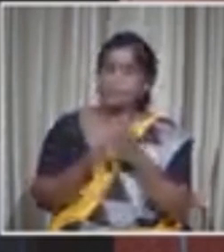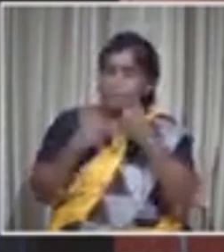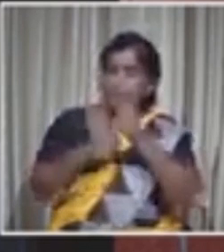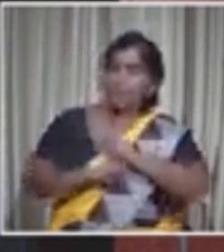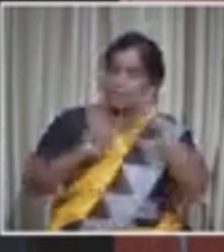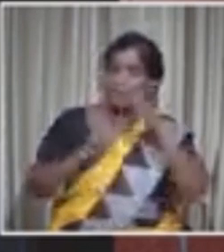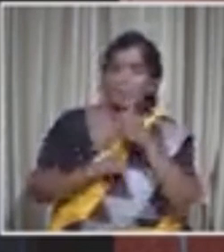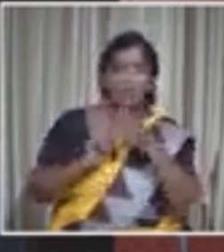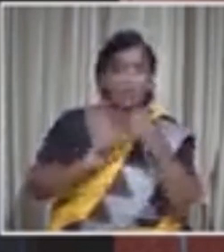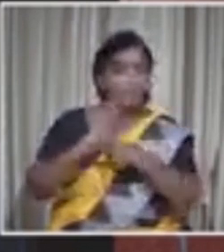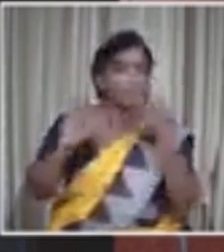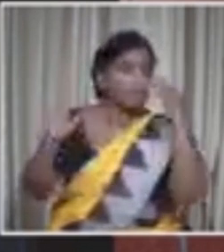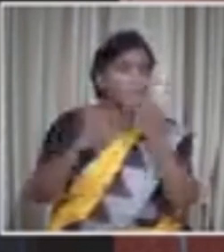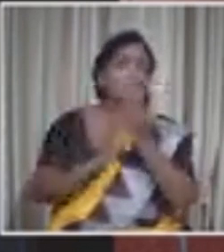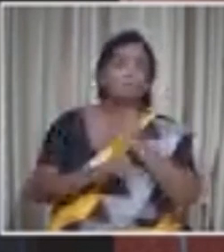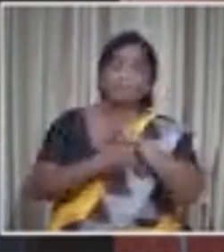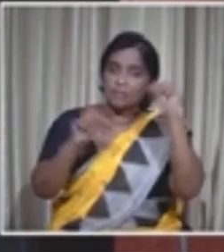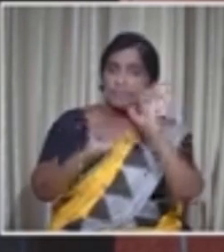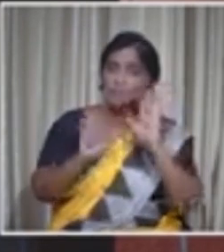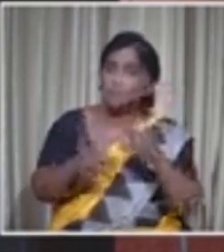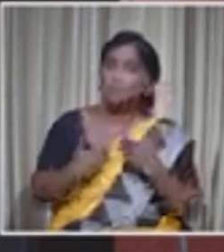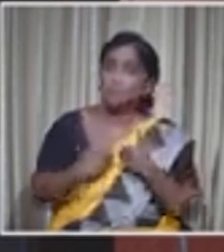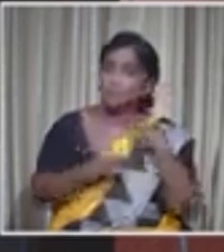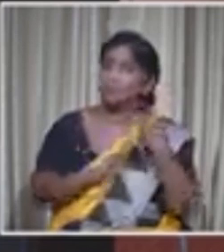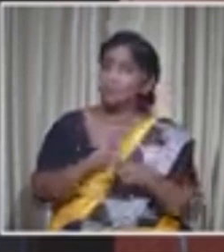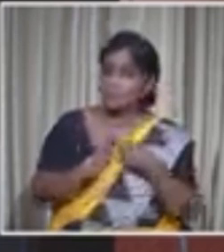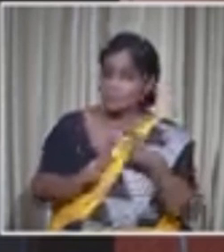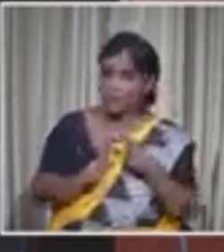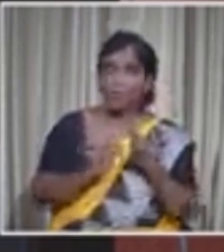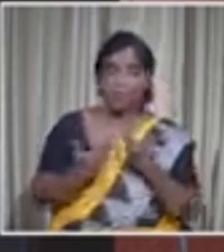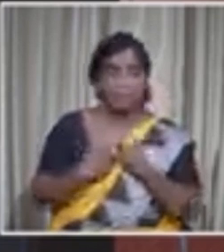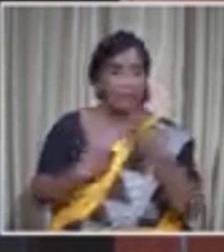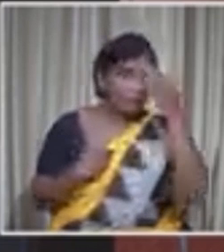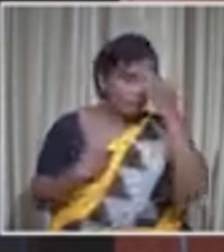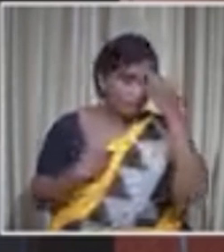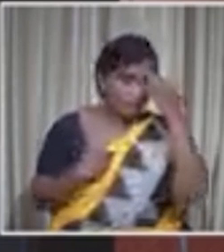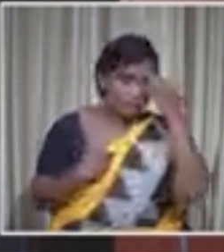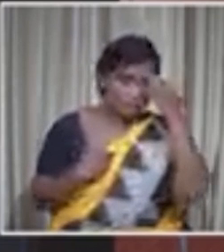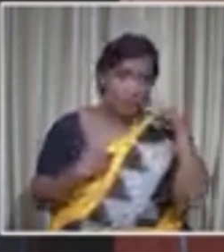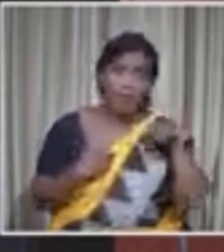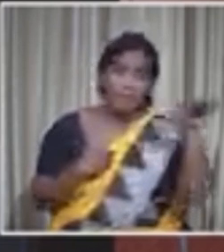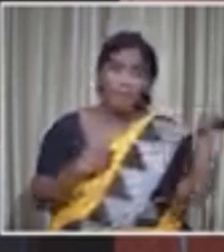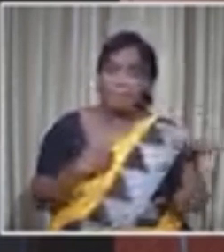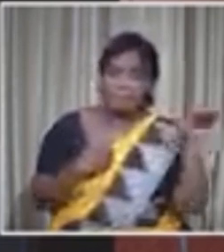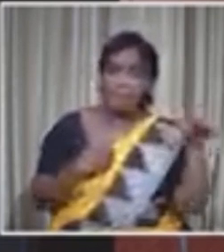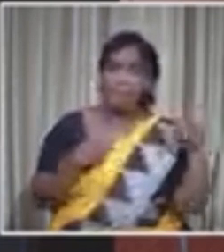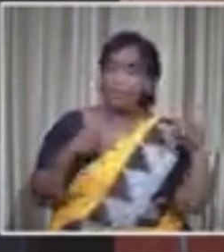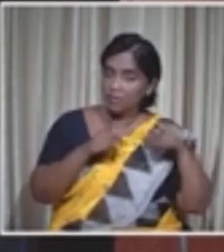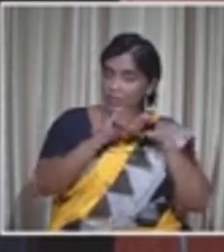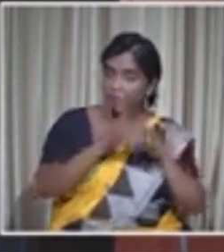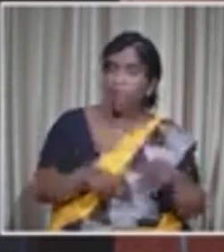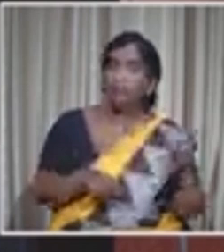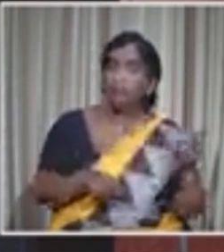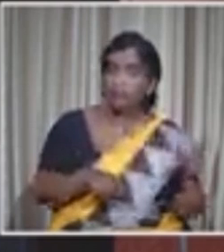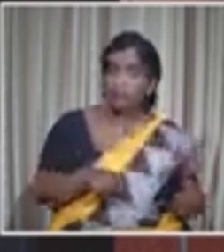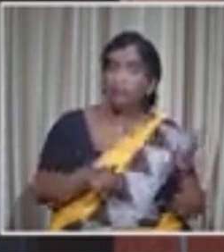போராடுகிறீர்கள். ஆனால் எங்களுடைய நாட்டிலே, எங்களுடைய தமிழ் மண்ணிலே நாங்கள் இவ்வாறான அநியாயங்களுக்கு உட்படுத்தப்பட்டு இன்றும்